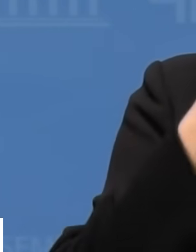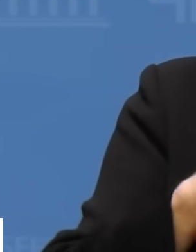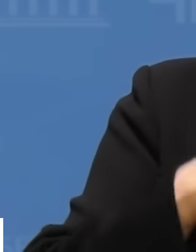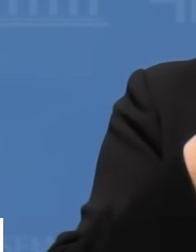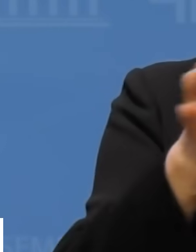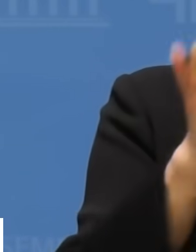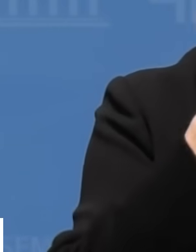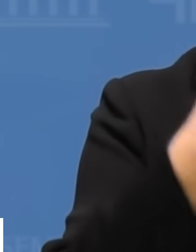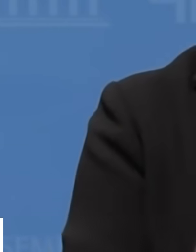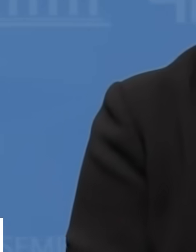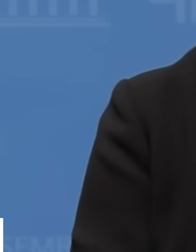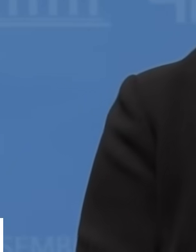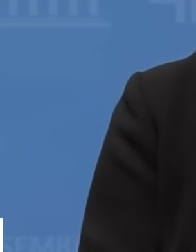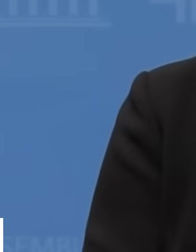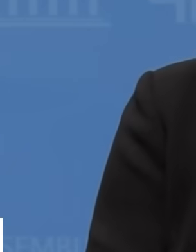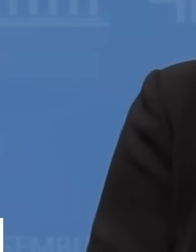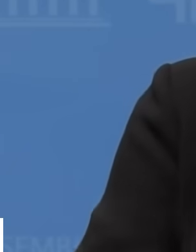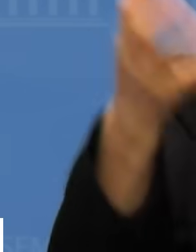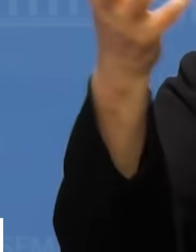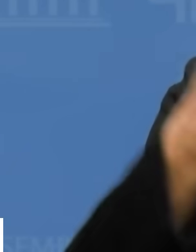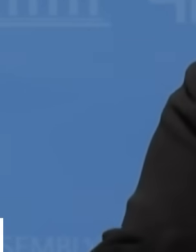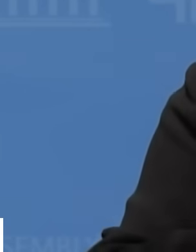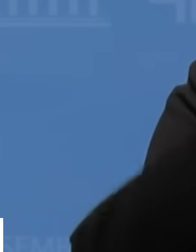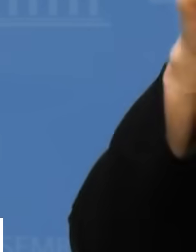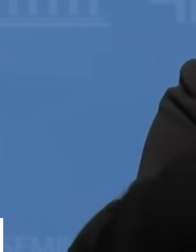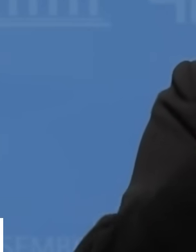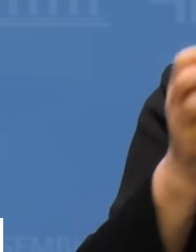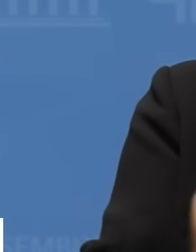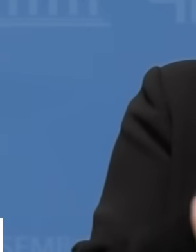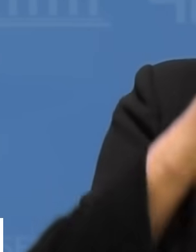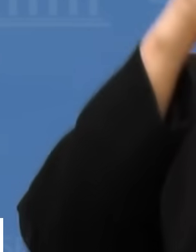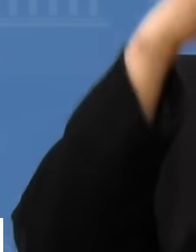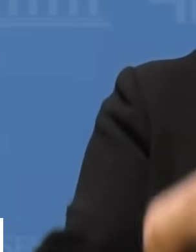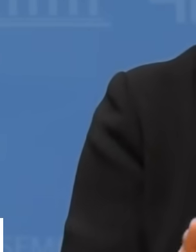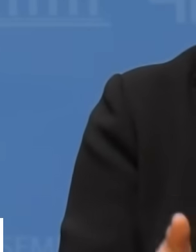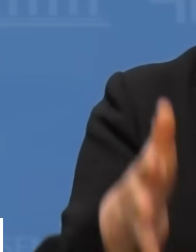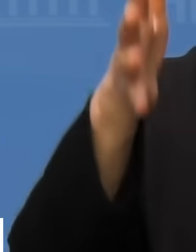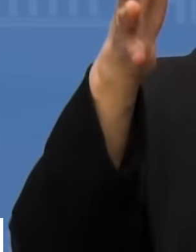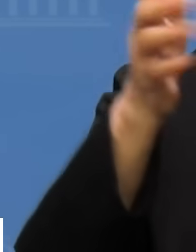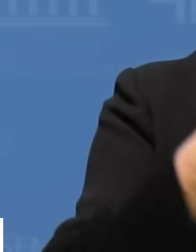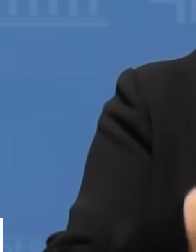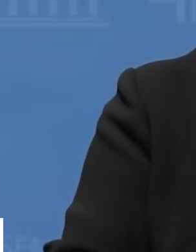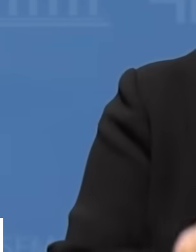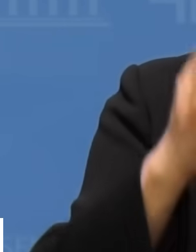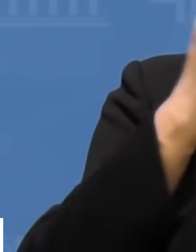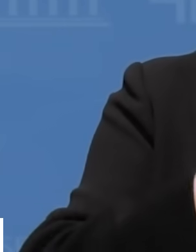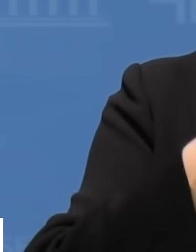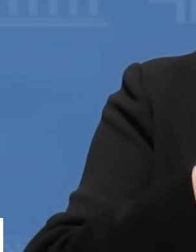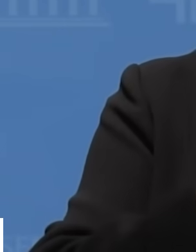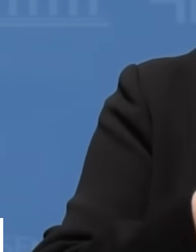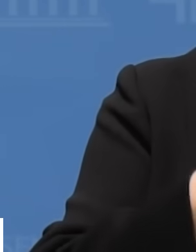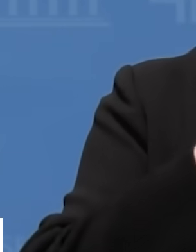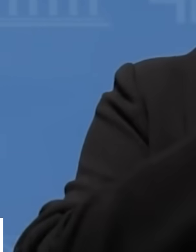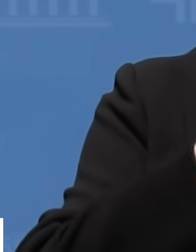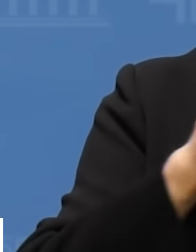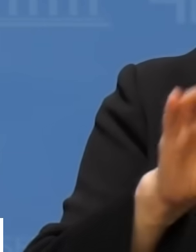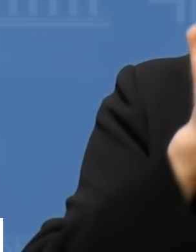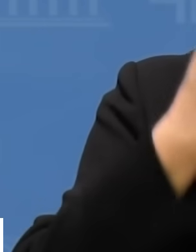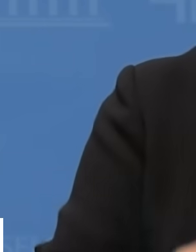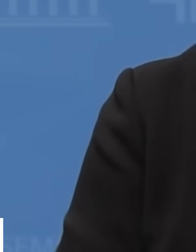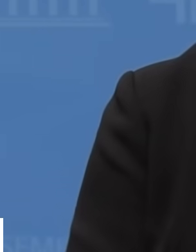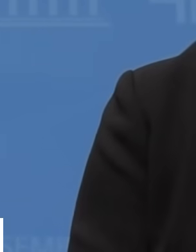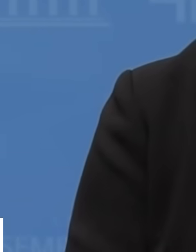자영업도 어렵습니다. 세입자가 태반인 상황에서 무작정 아파트 숲을 만드는 것도 정답이 되기